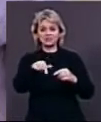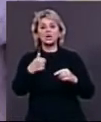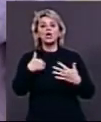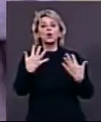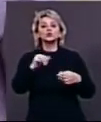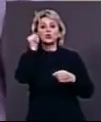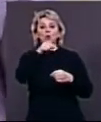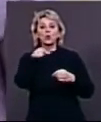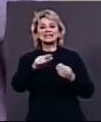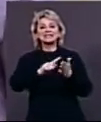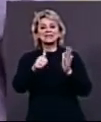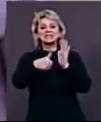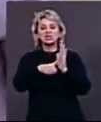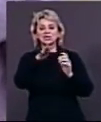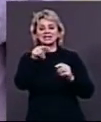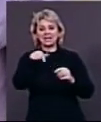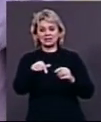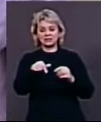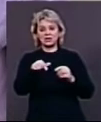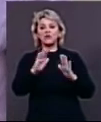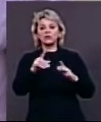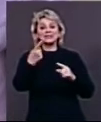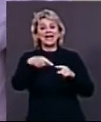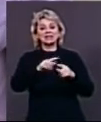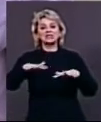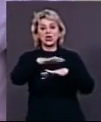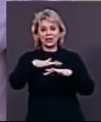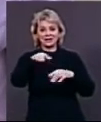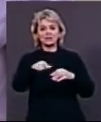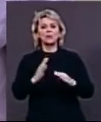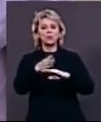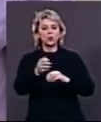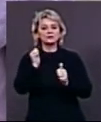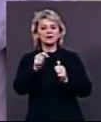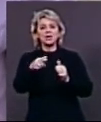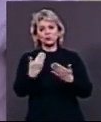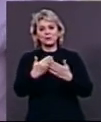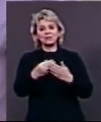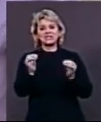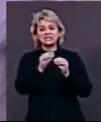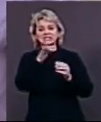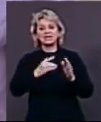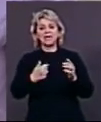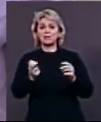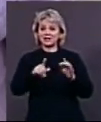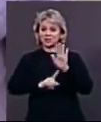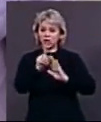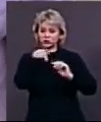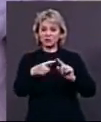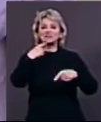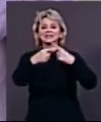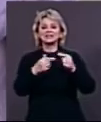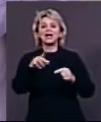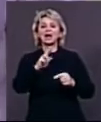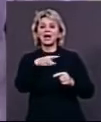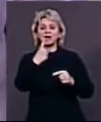уже в возрасте 76 лет. И этот рынок посещаю, лет с 10, наверное. Вот. И всегда, как